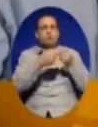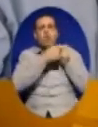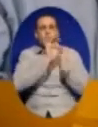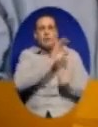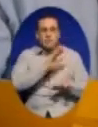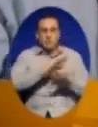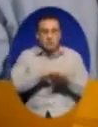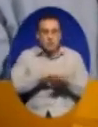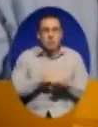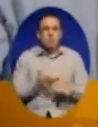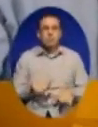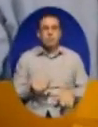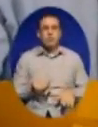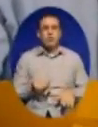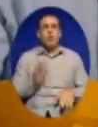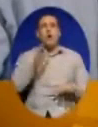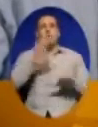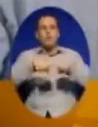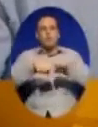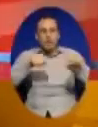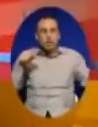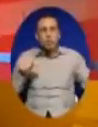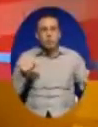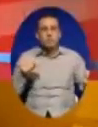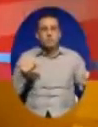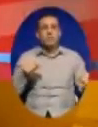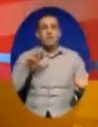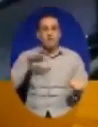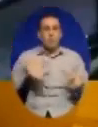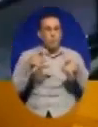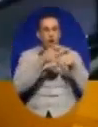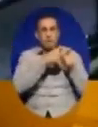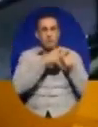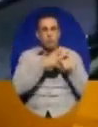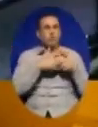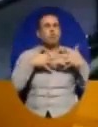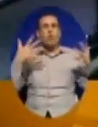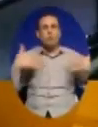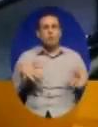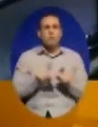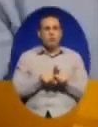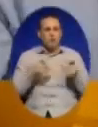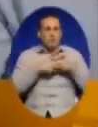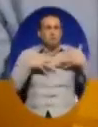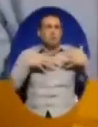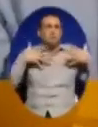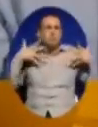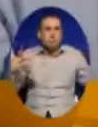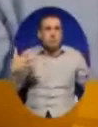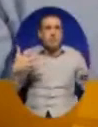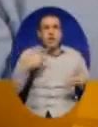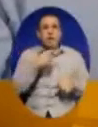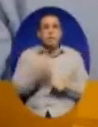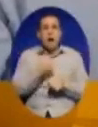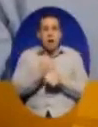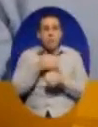או אפילו של הסתדרות, של חברות, הסתדרות ואפילו חברות מאוד גדולות, קונצרנים מאוד גדולים, פעלו